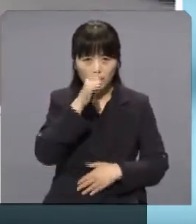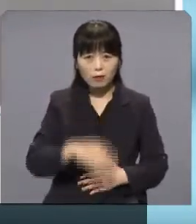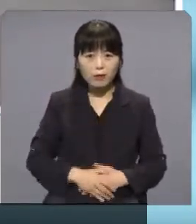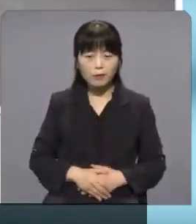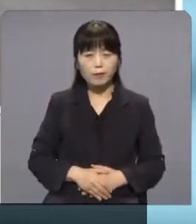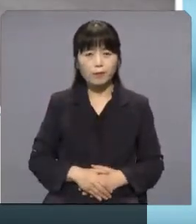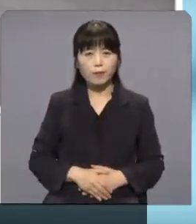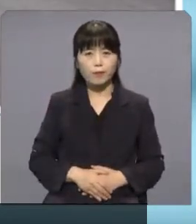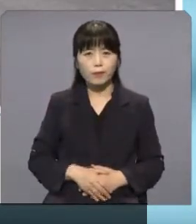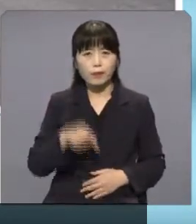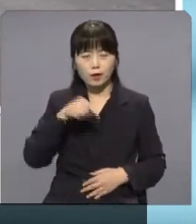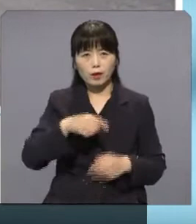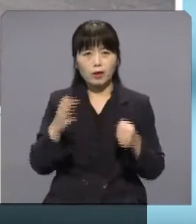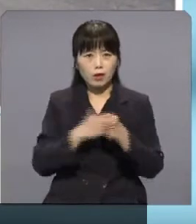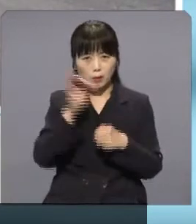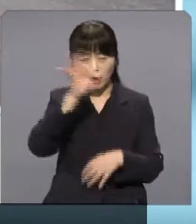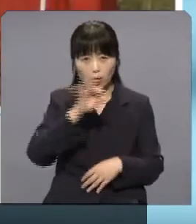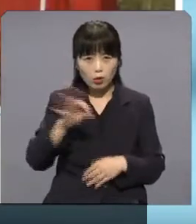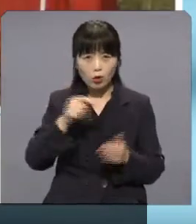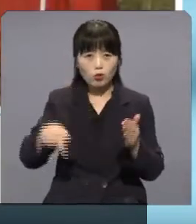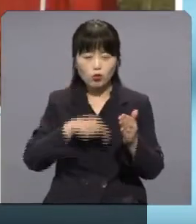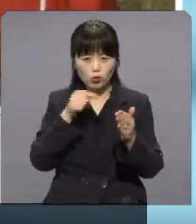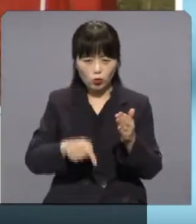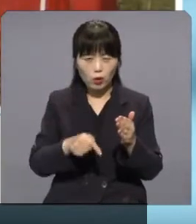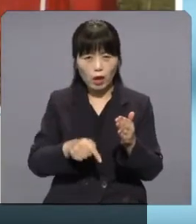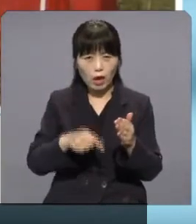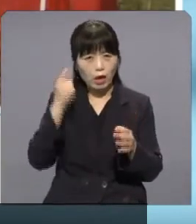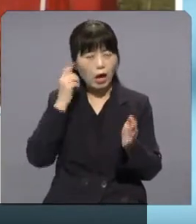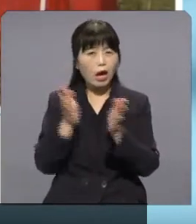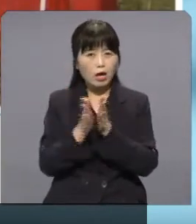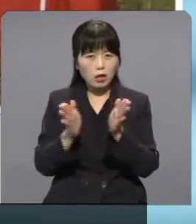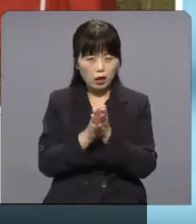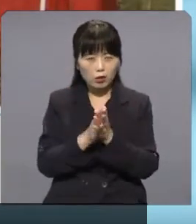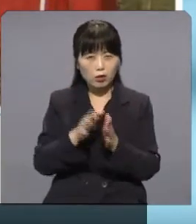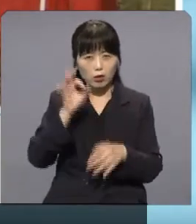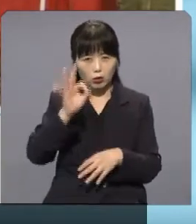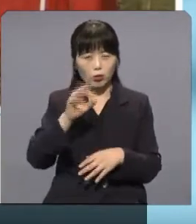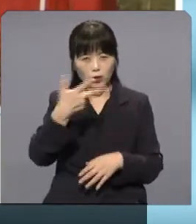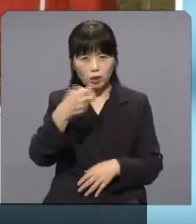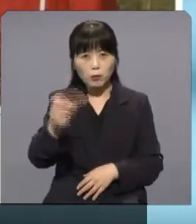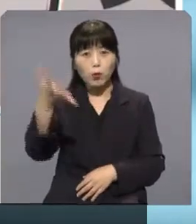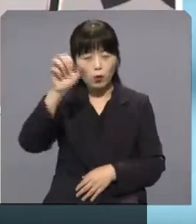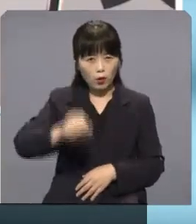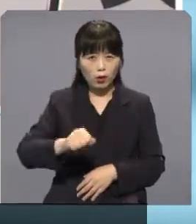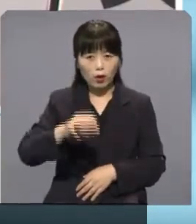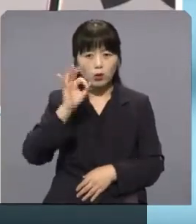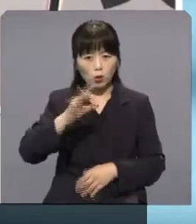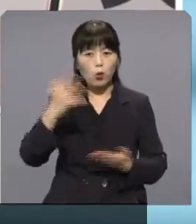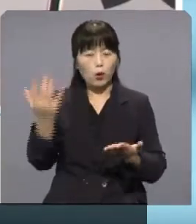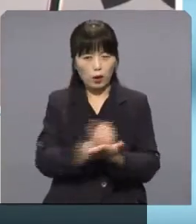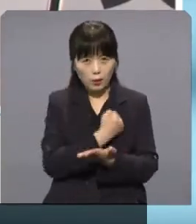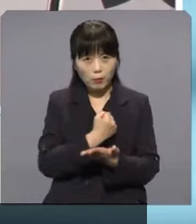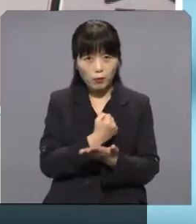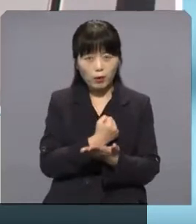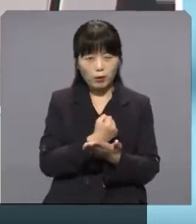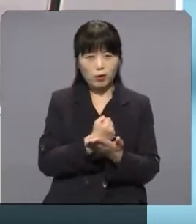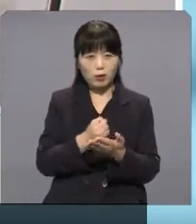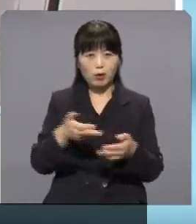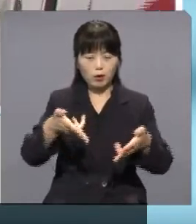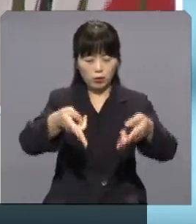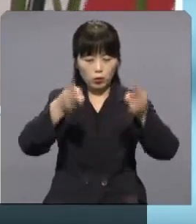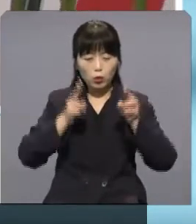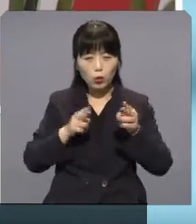가능하다 입장이기 때문에 연천군 인해 가 자체적으로 확보해서 아까 75억 가량의 돈을 확보해서 어 과정들